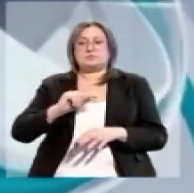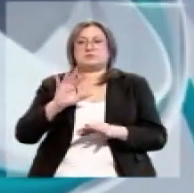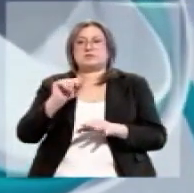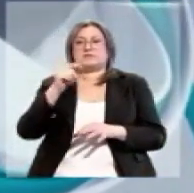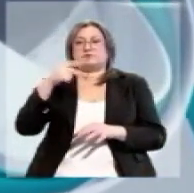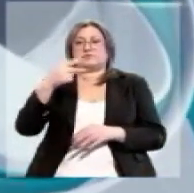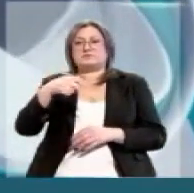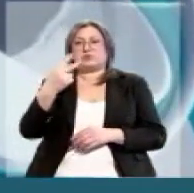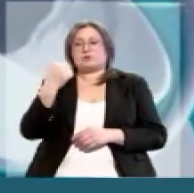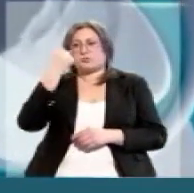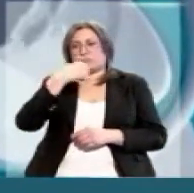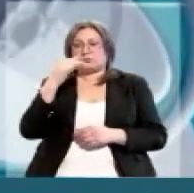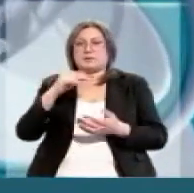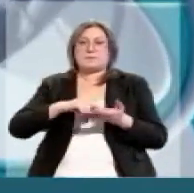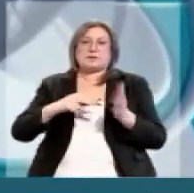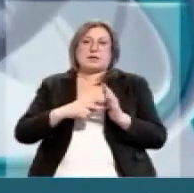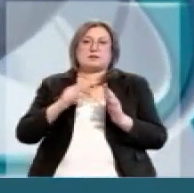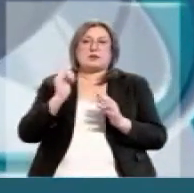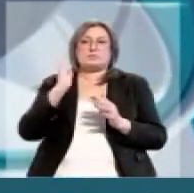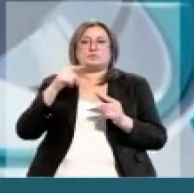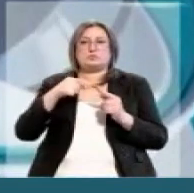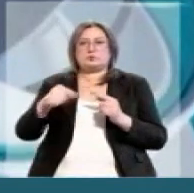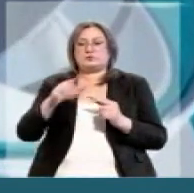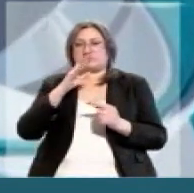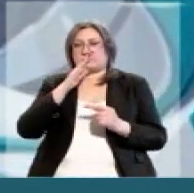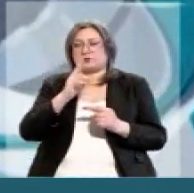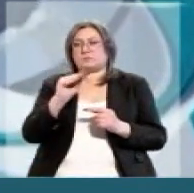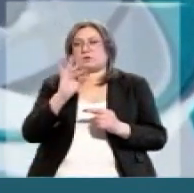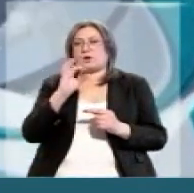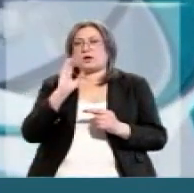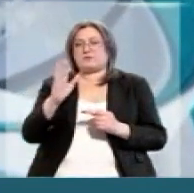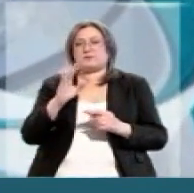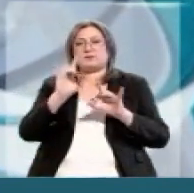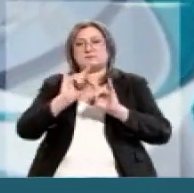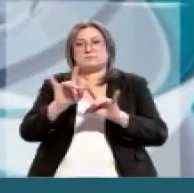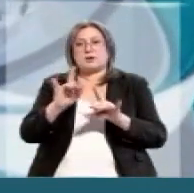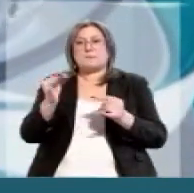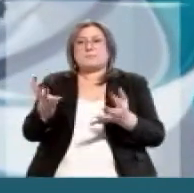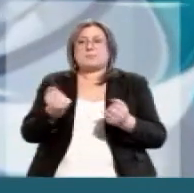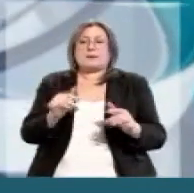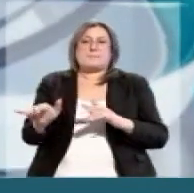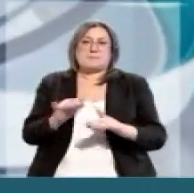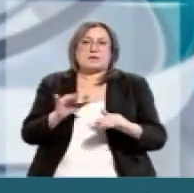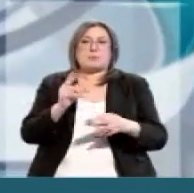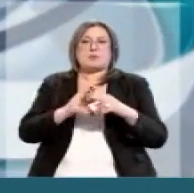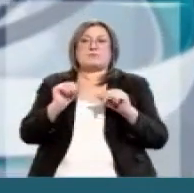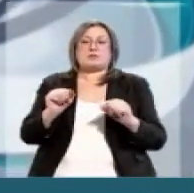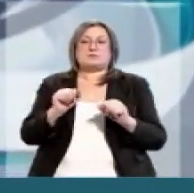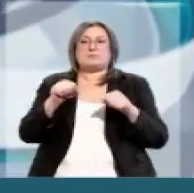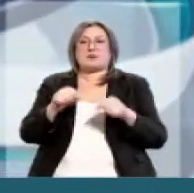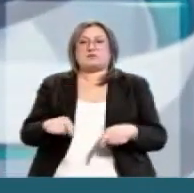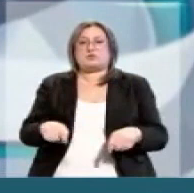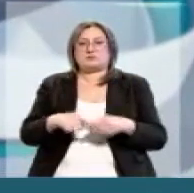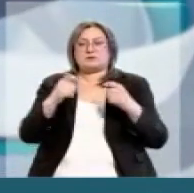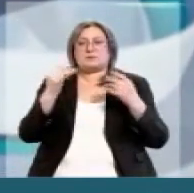за 2022 год и планах на предстоящий период. Касым-Жомарта Токаева проинформировали о принимаемых мерах по профилактике